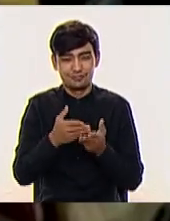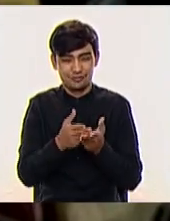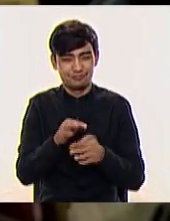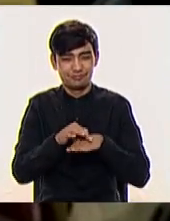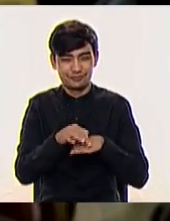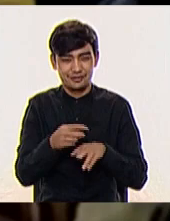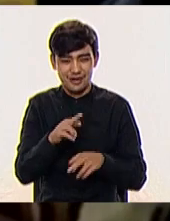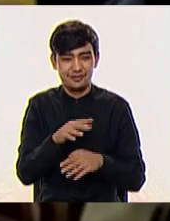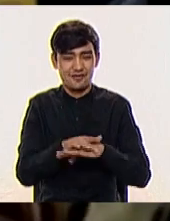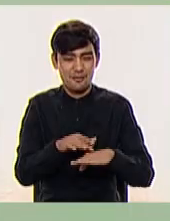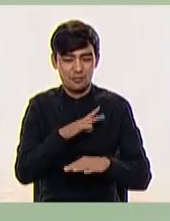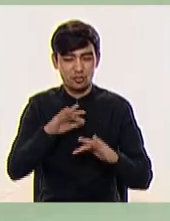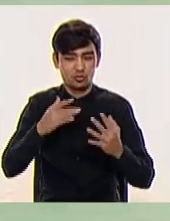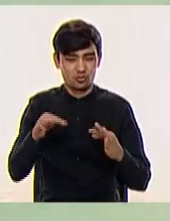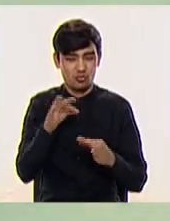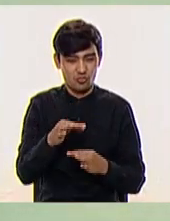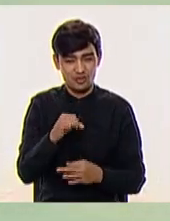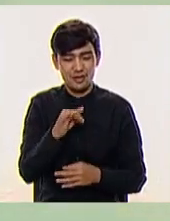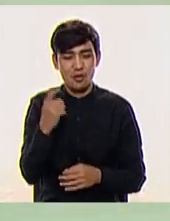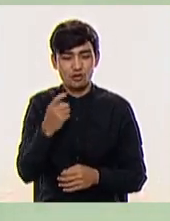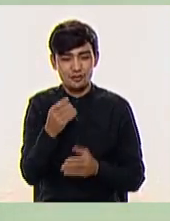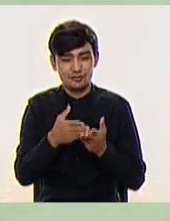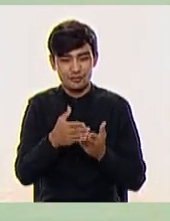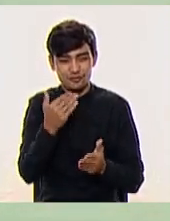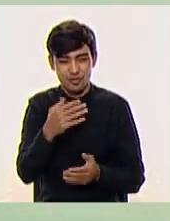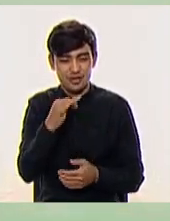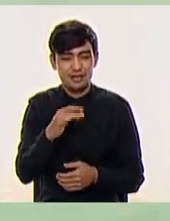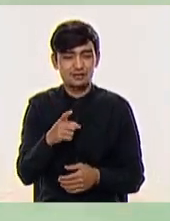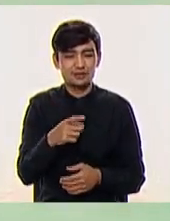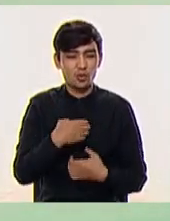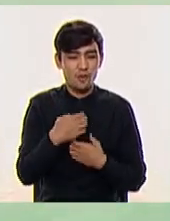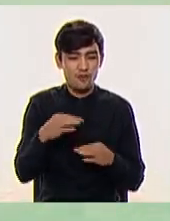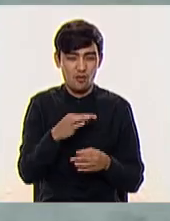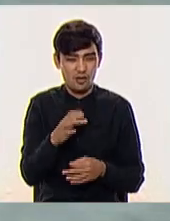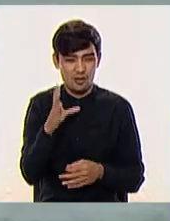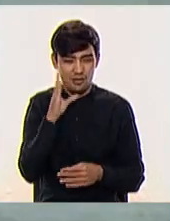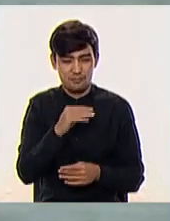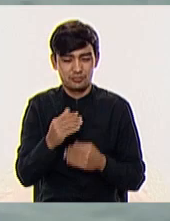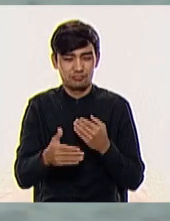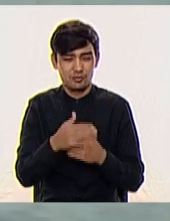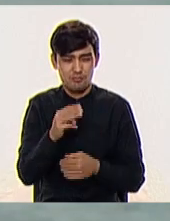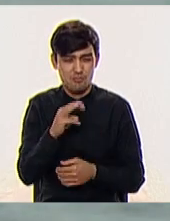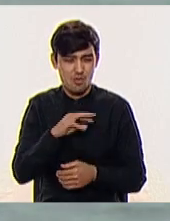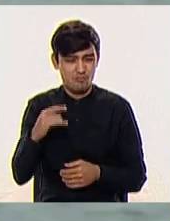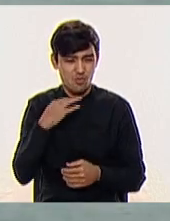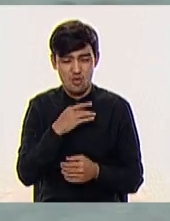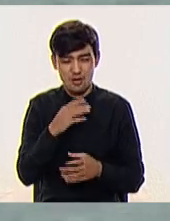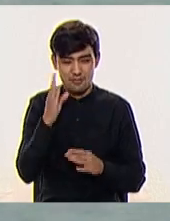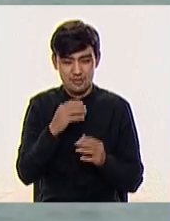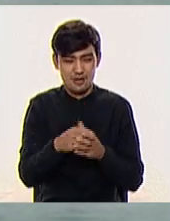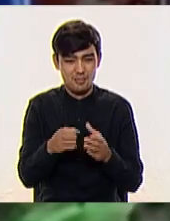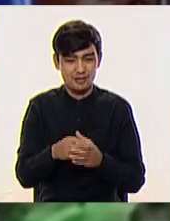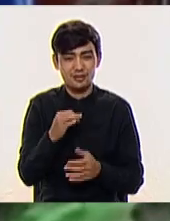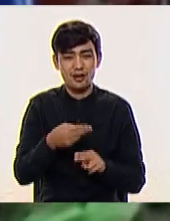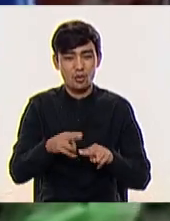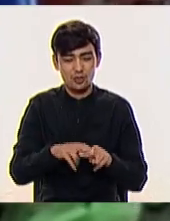контейнеровоз, принесла извинения за случившееся. Владельцев судна и их страховщиков могут ждать многомиллионные иски от судоходных компаний,